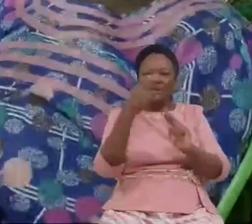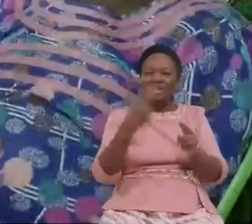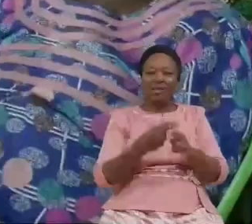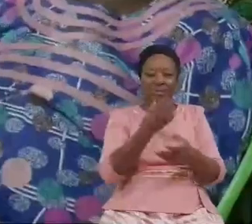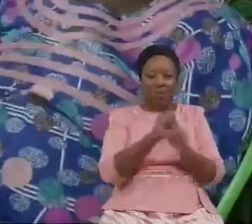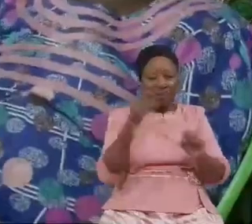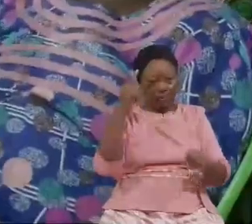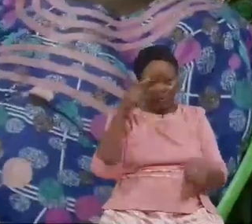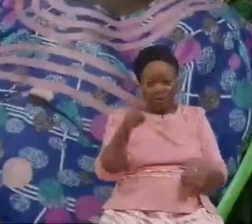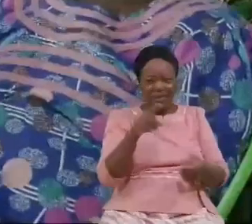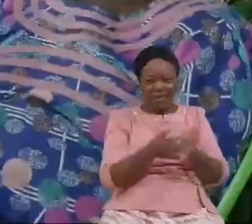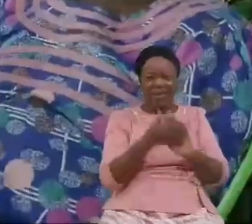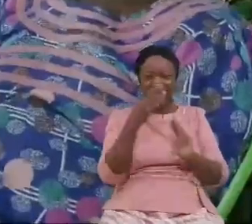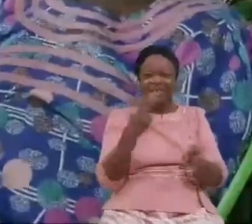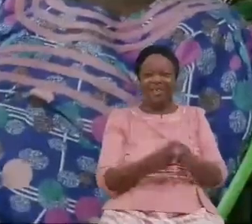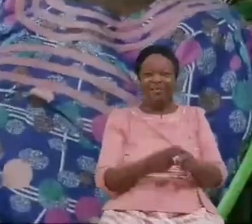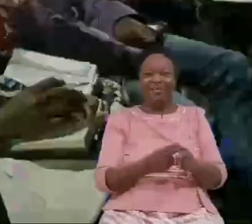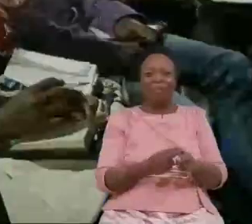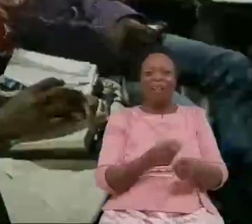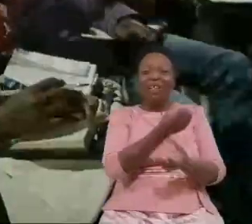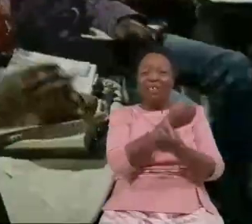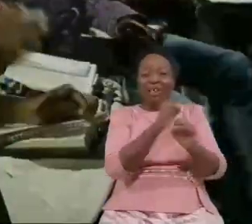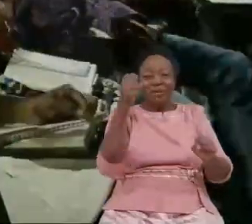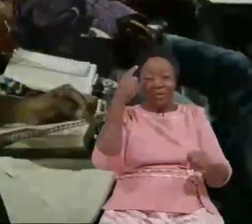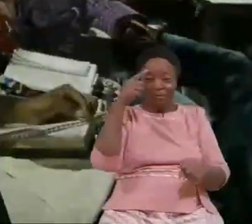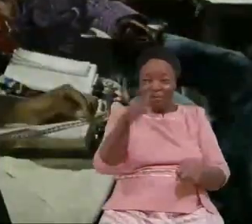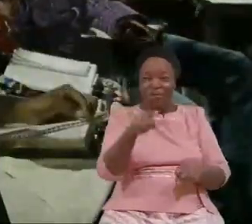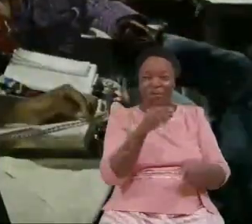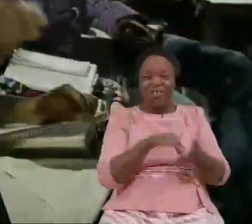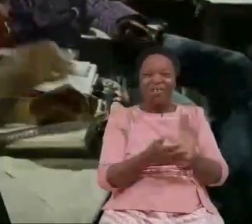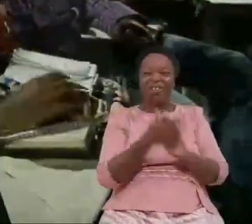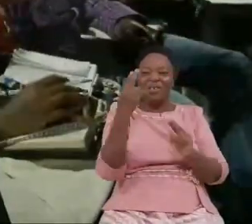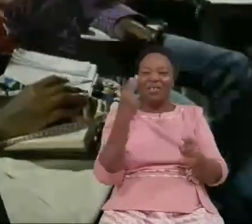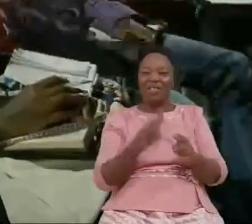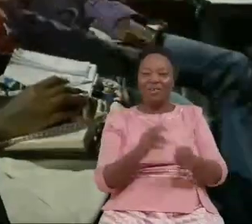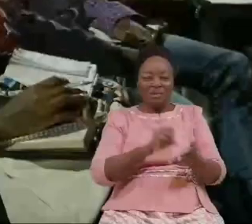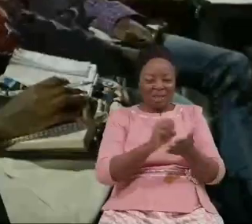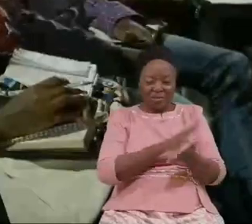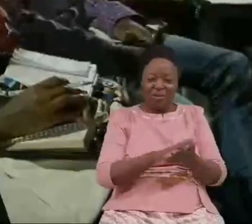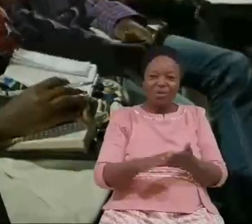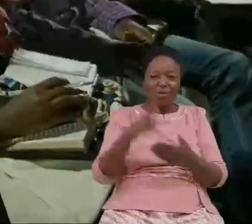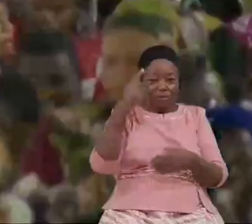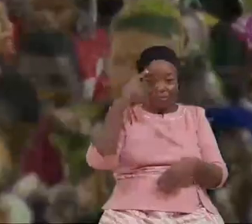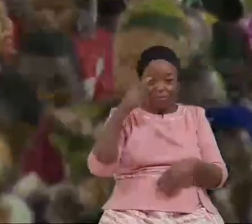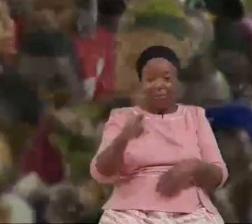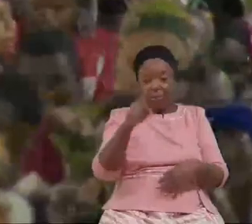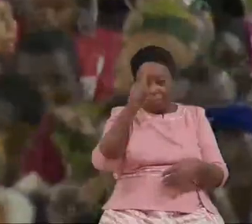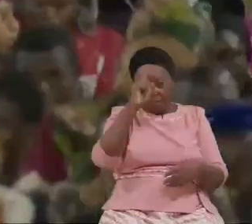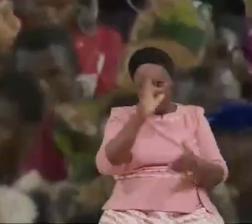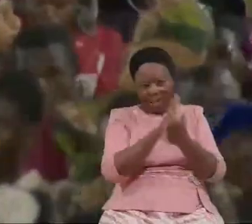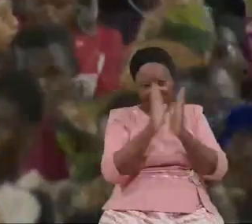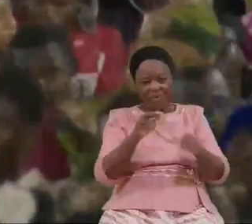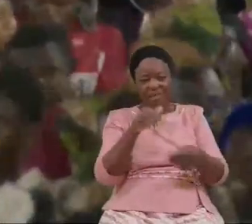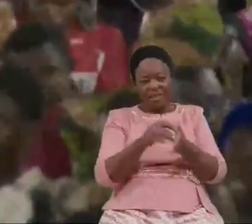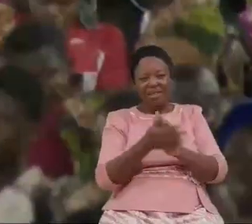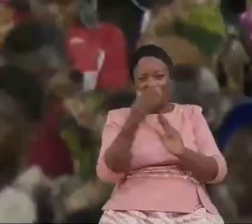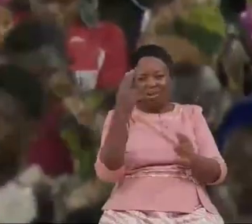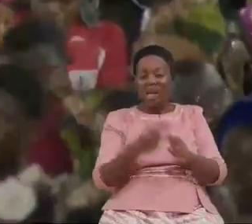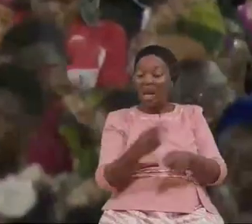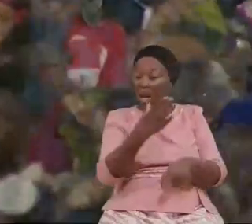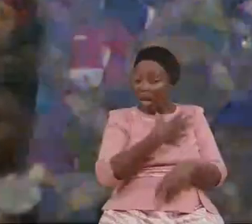pour toi le salut pour toi la sanctification pour les croyants